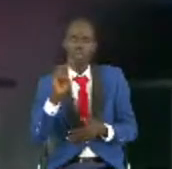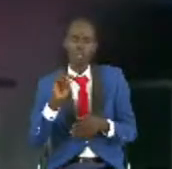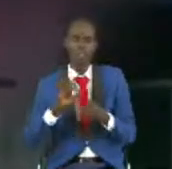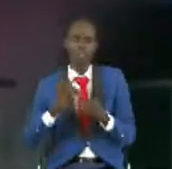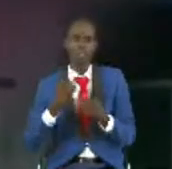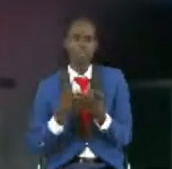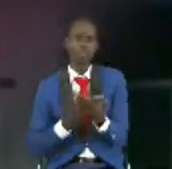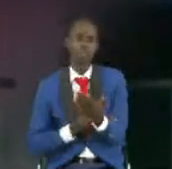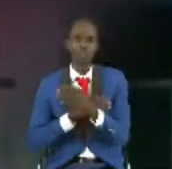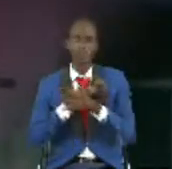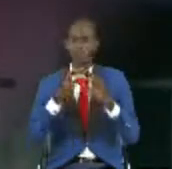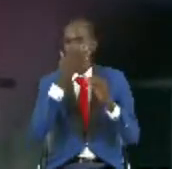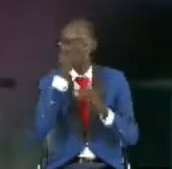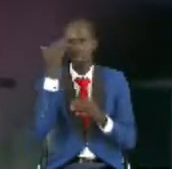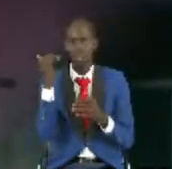n'oubliez pas,